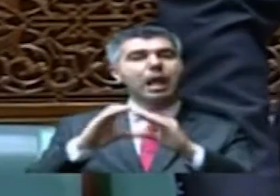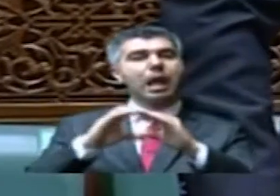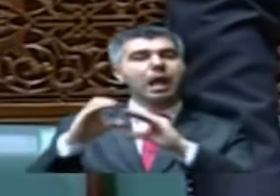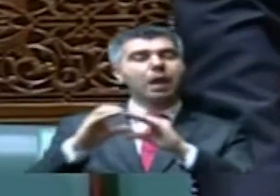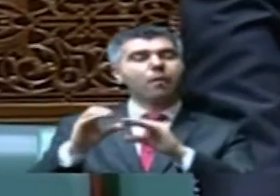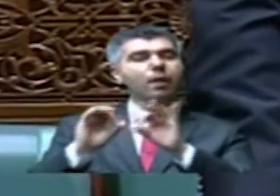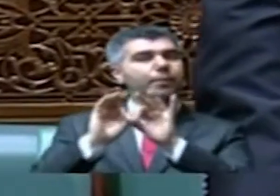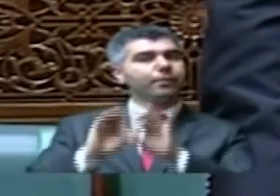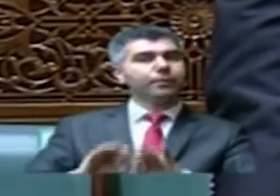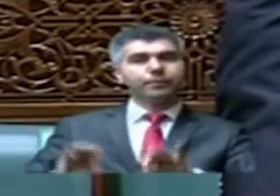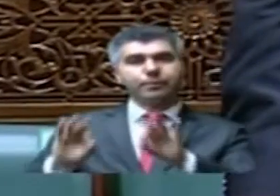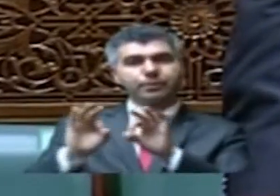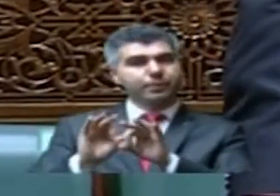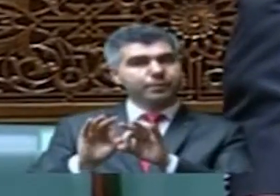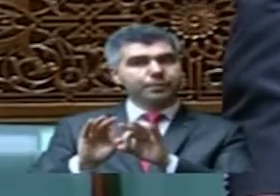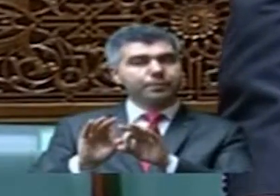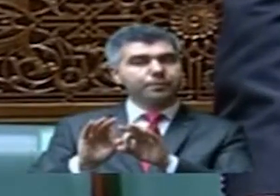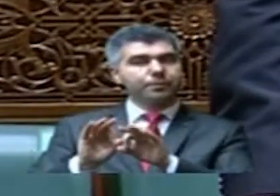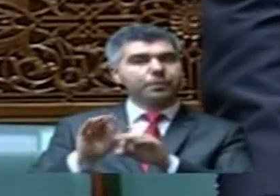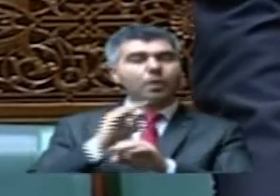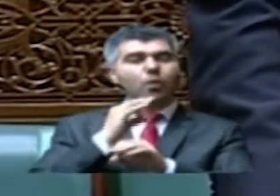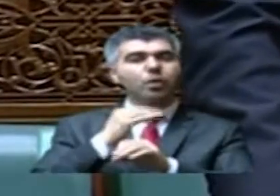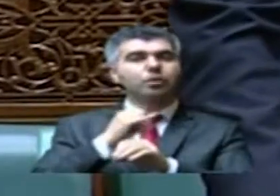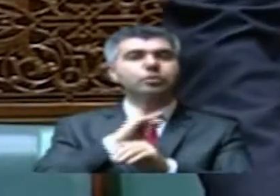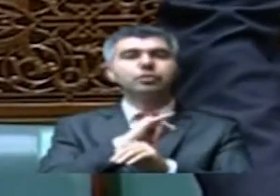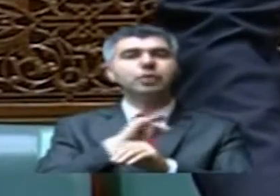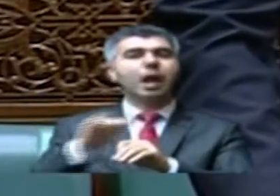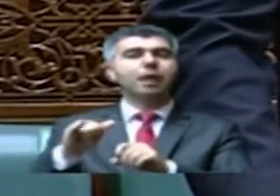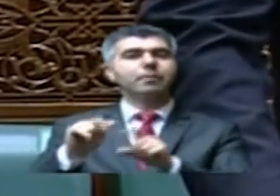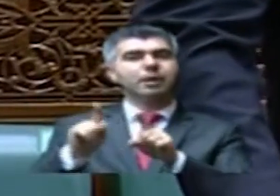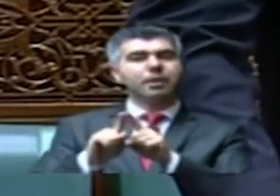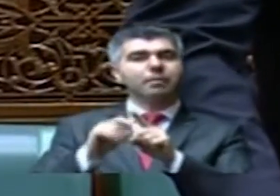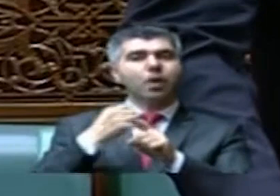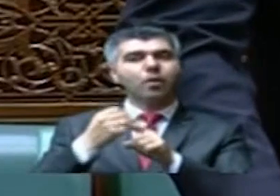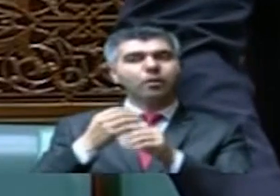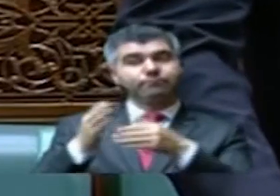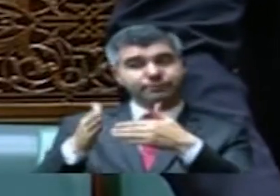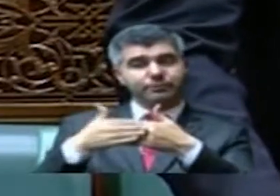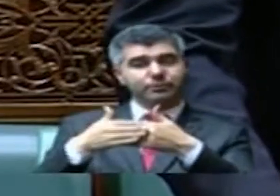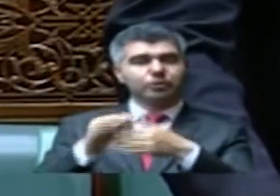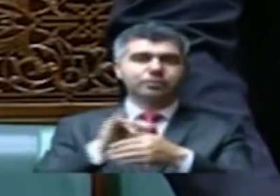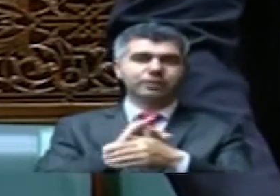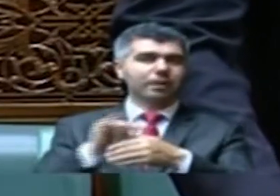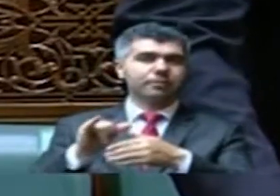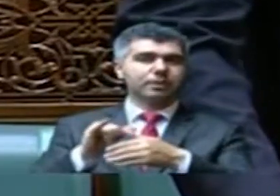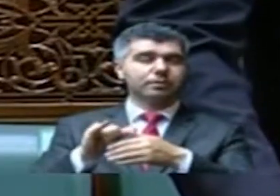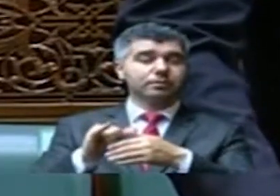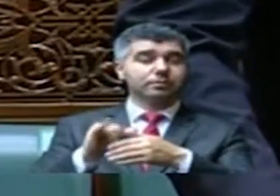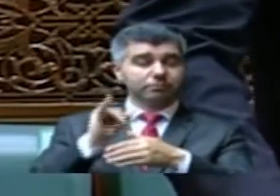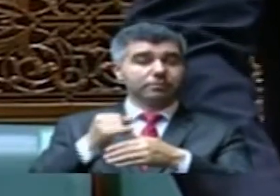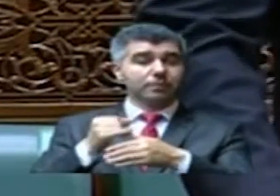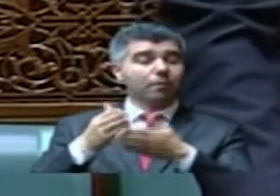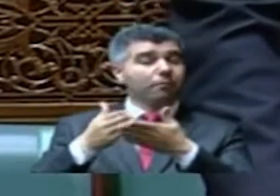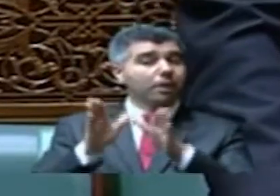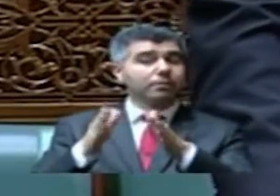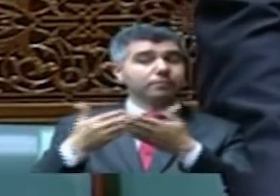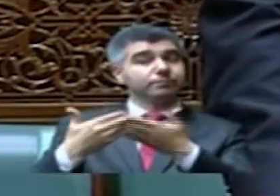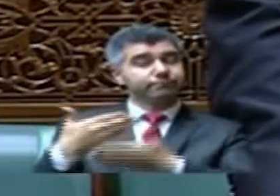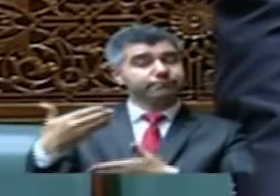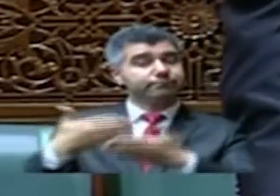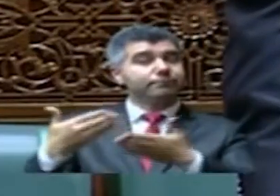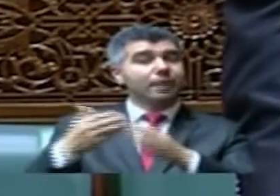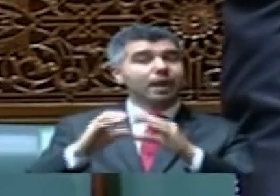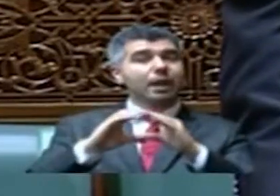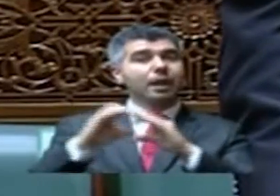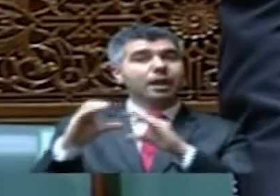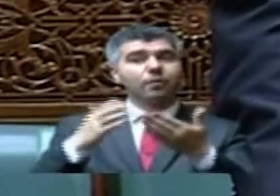والقطاع ما يمكنش يتسير بطريقة أحادية. فلذلك حنا كنطلبوا منكم